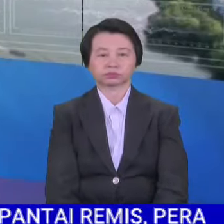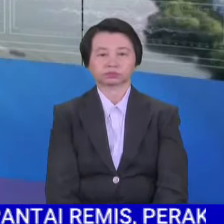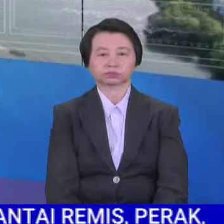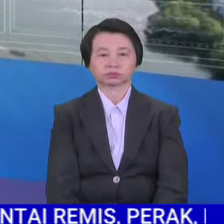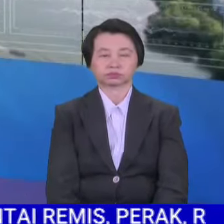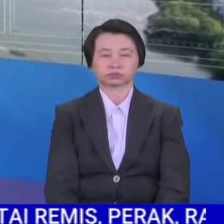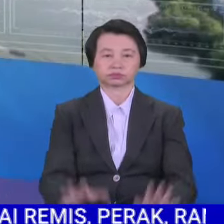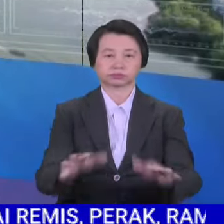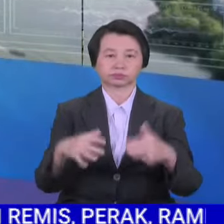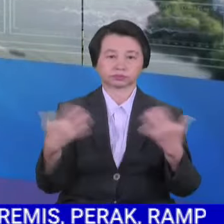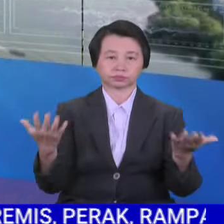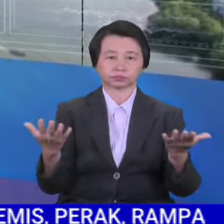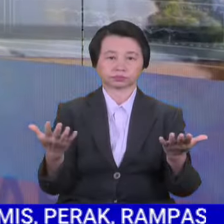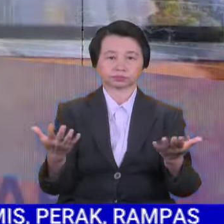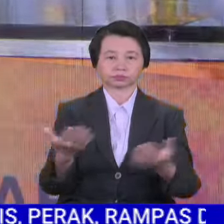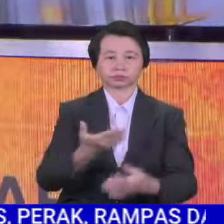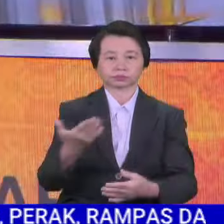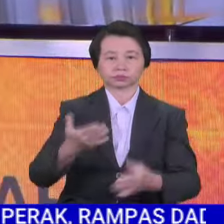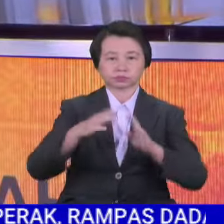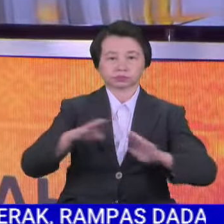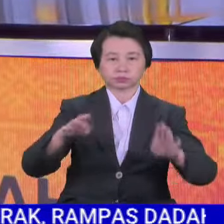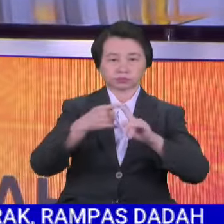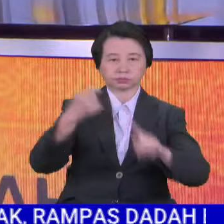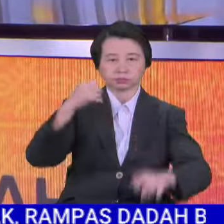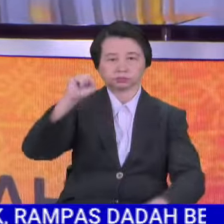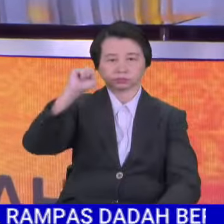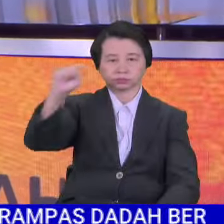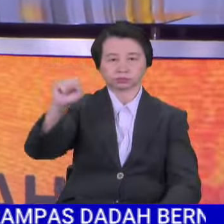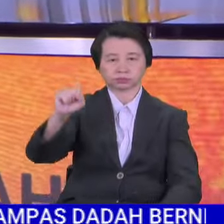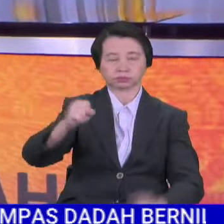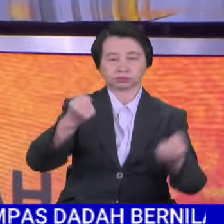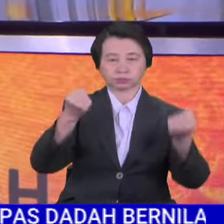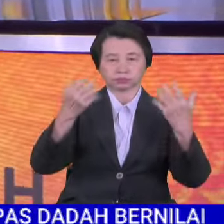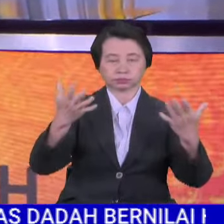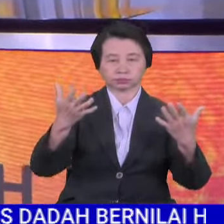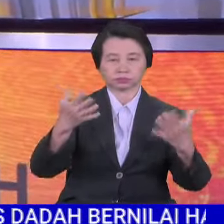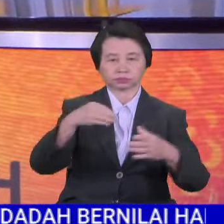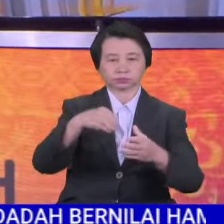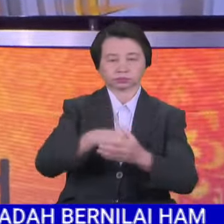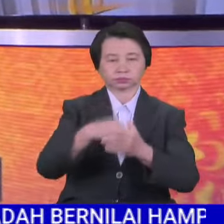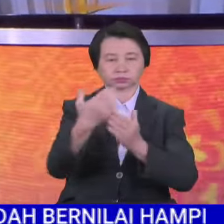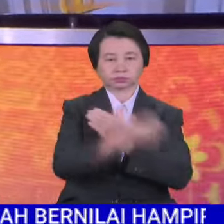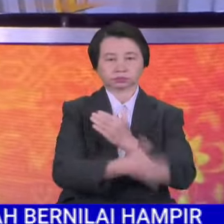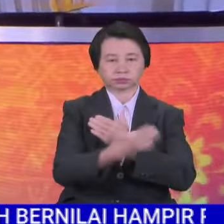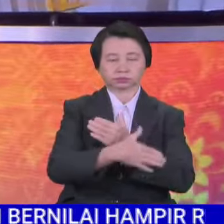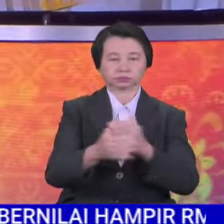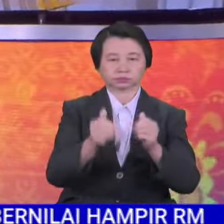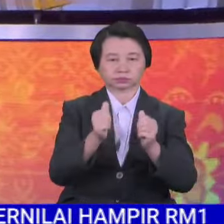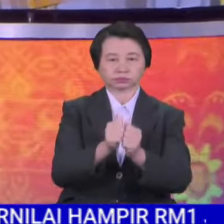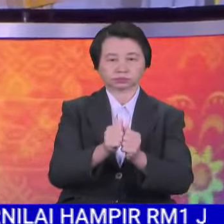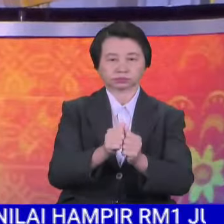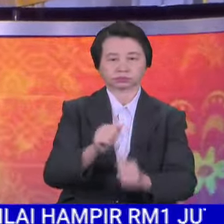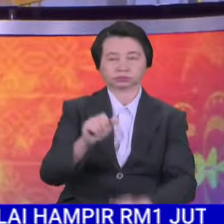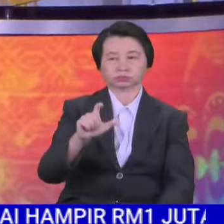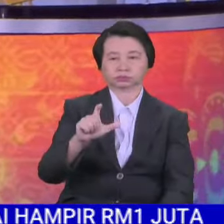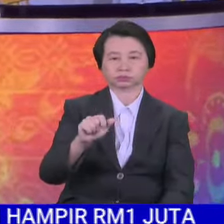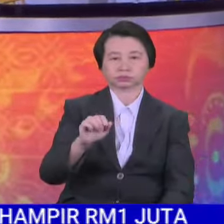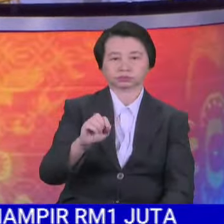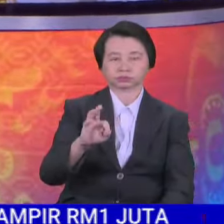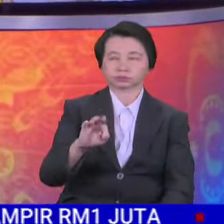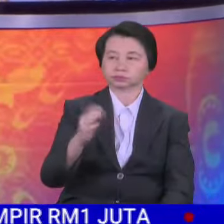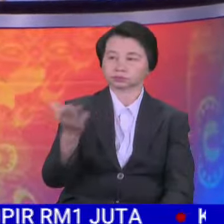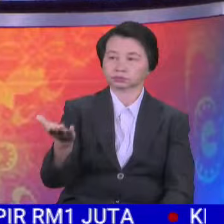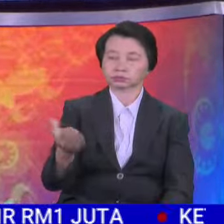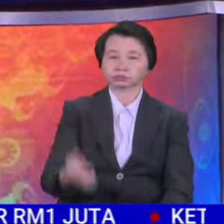Hai baik paparan tadi Mahir bahan pita dari Sabah lebih banyak lagi berkembang adalah negara terus saja bersama Alif Alif